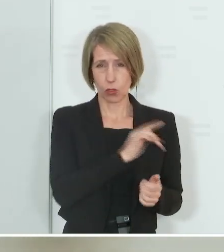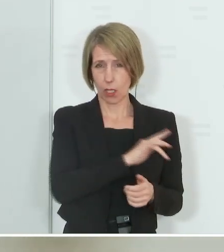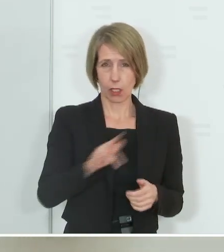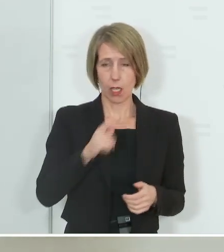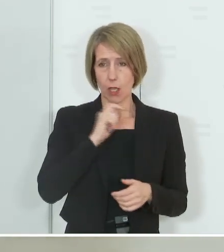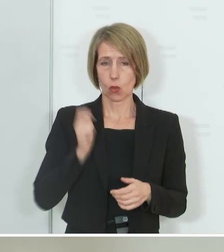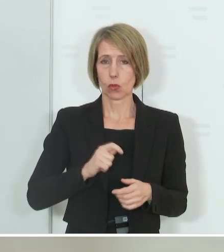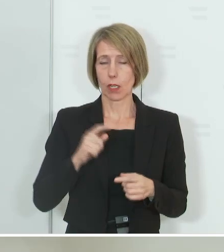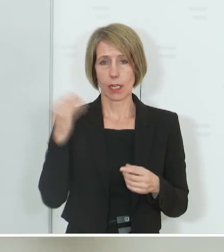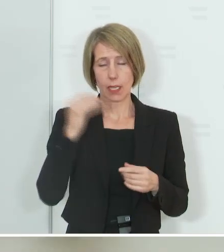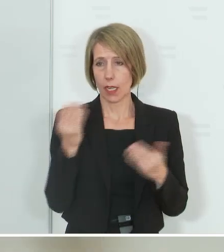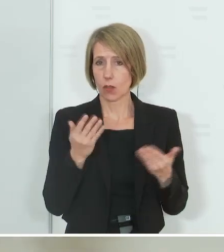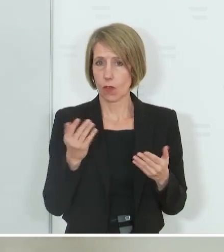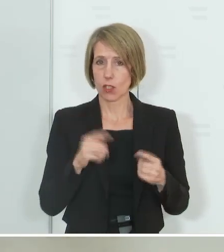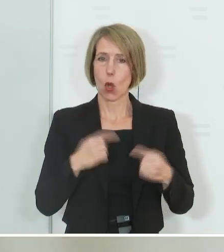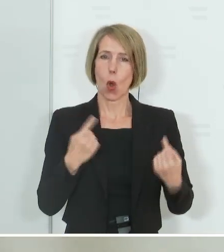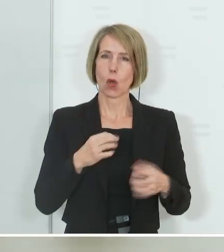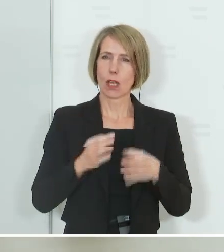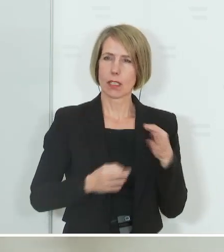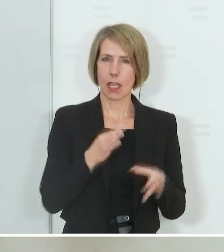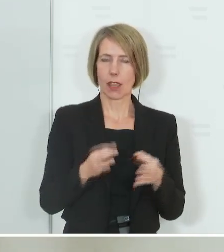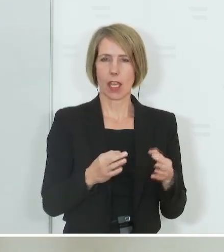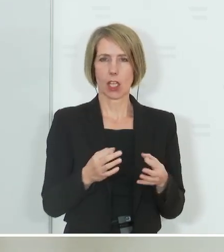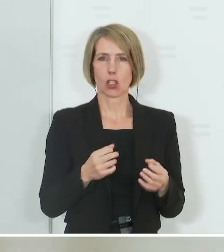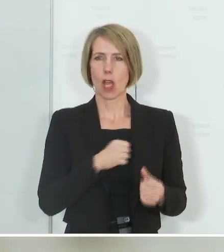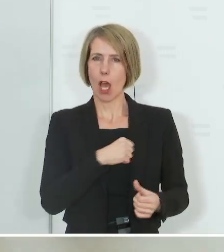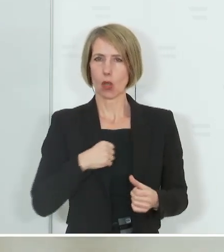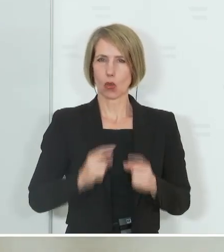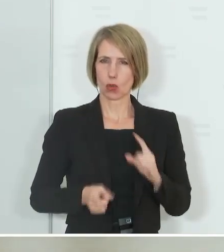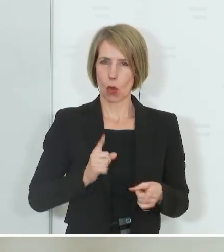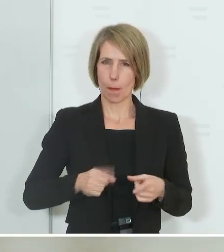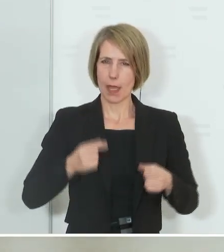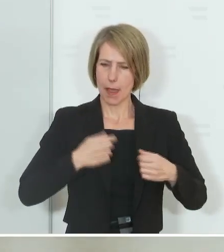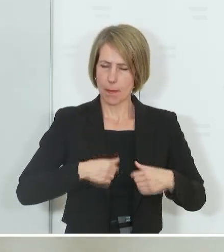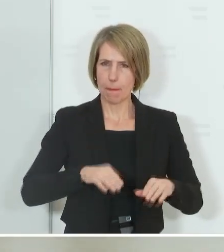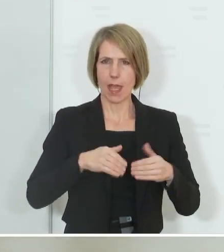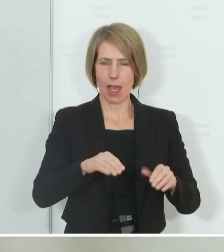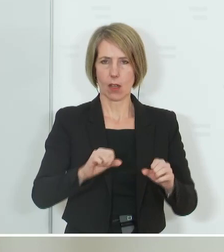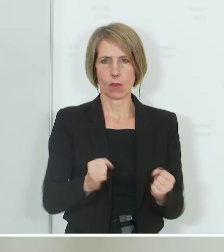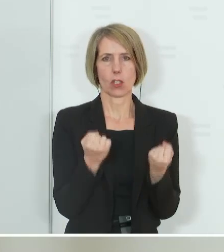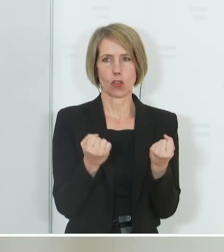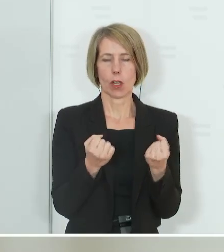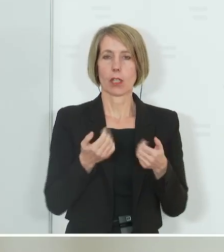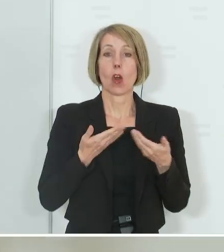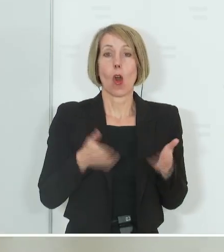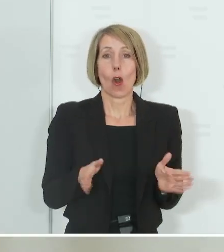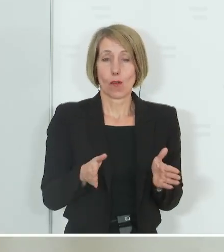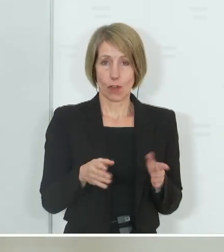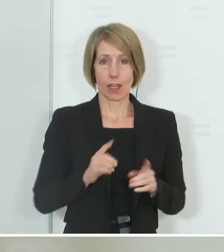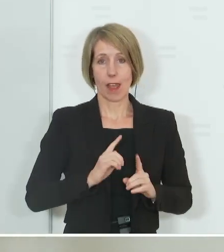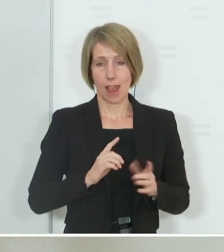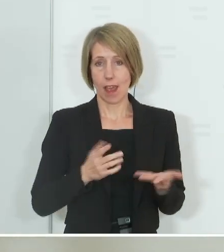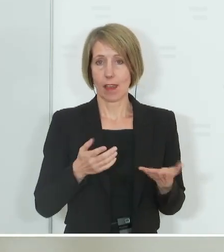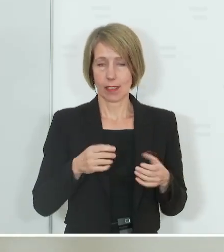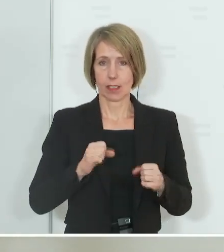Notwendigkeit, unsere strategische Autonomie zu erhöhen und zu verstärken. Diese offene strategische Autonomie, keine protektionistische, wird eine